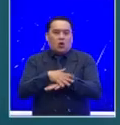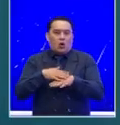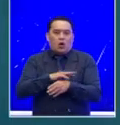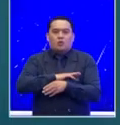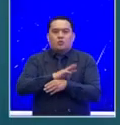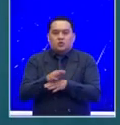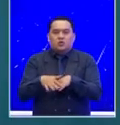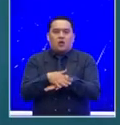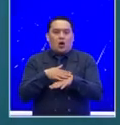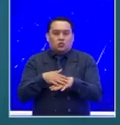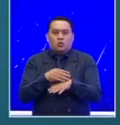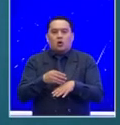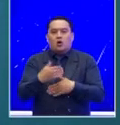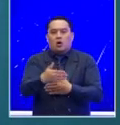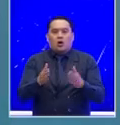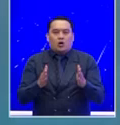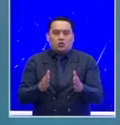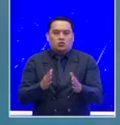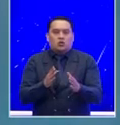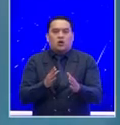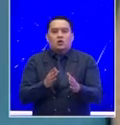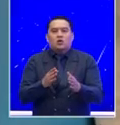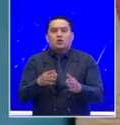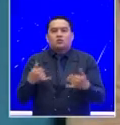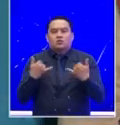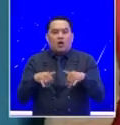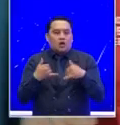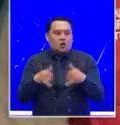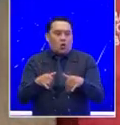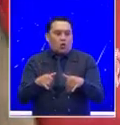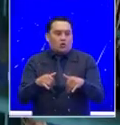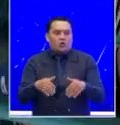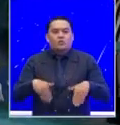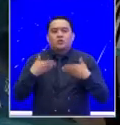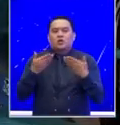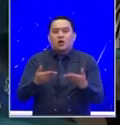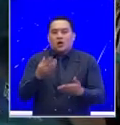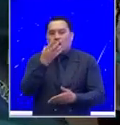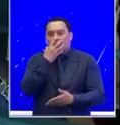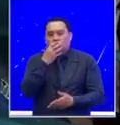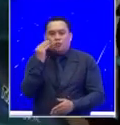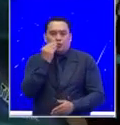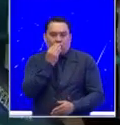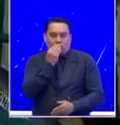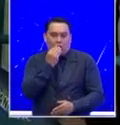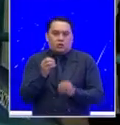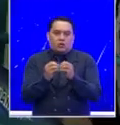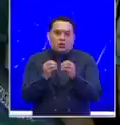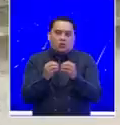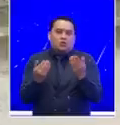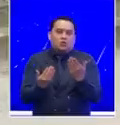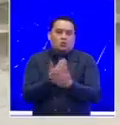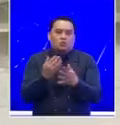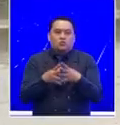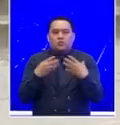с обеспечением населения продуктовыми корзинами, столовая Красного полумесяца предоставляет горячее питание порядка 10